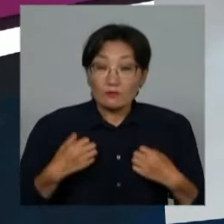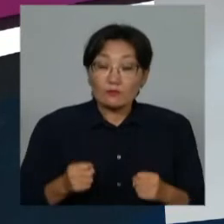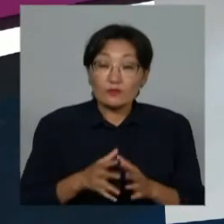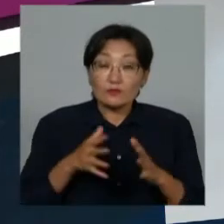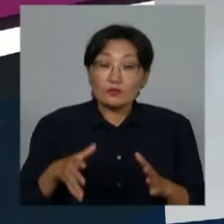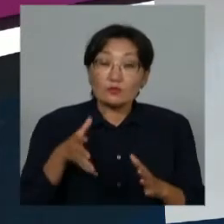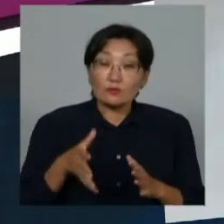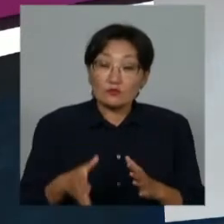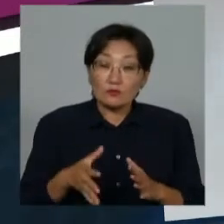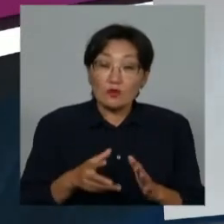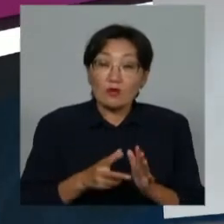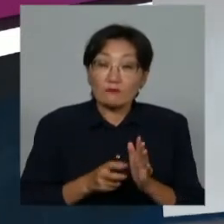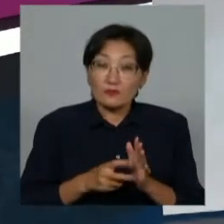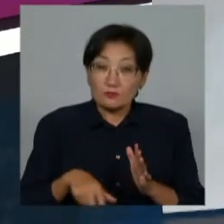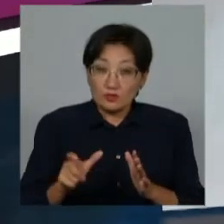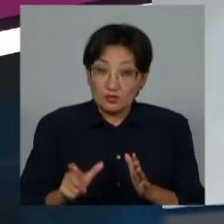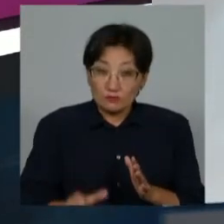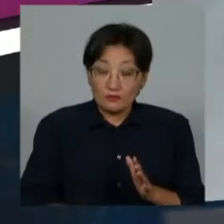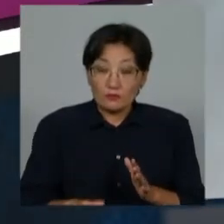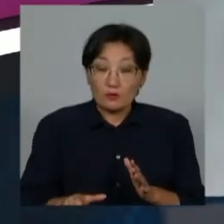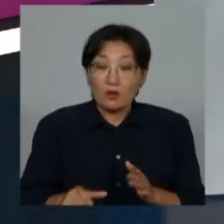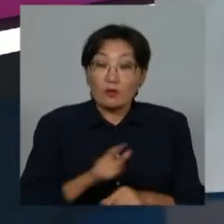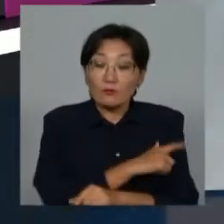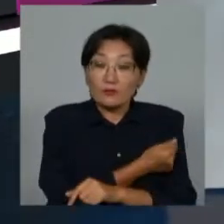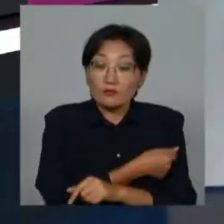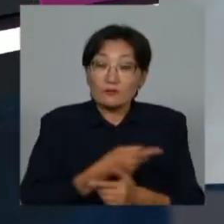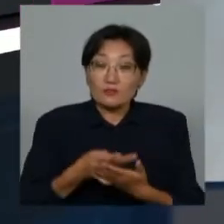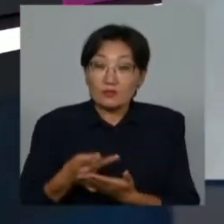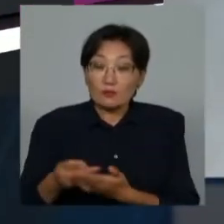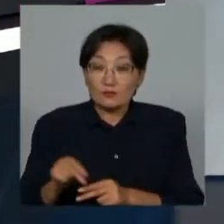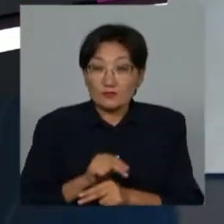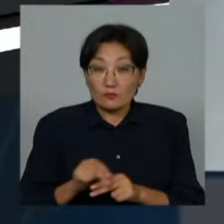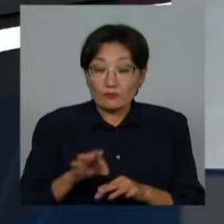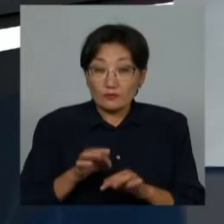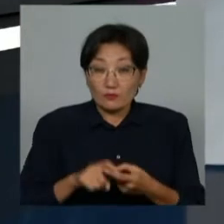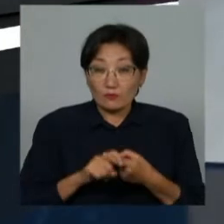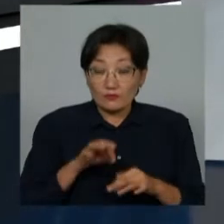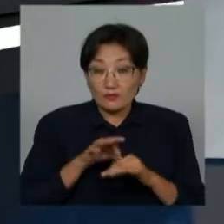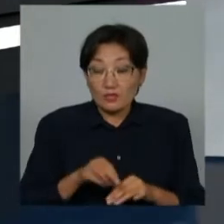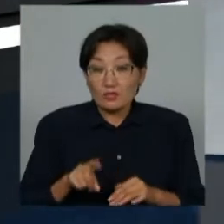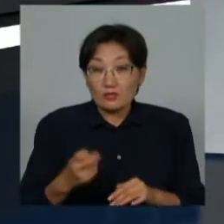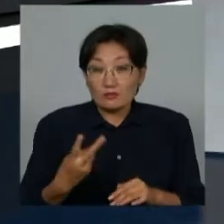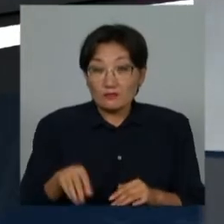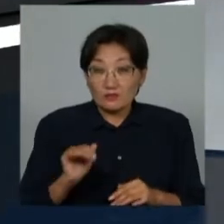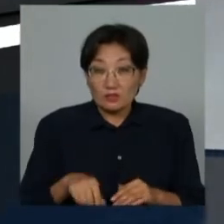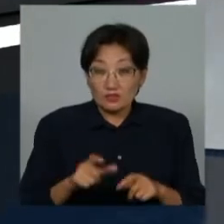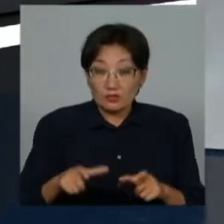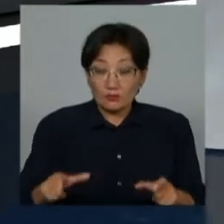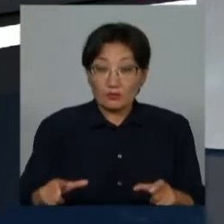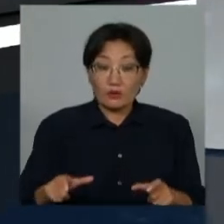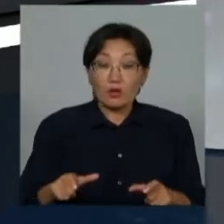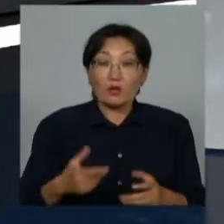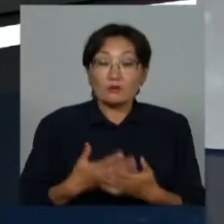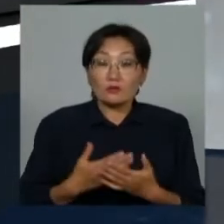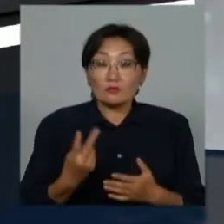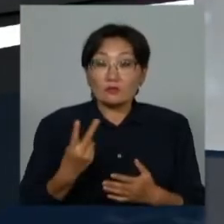более 5800 казахстанцев. В стационарах республики лечение от инфекции проходят свыше 120 тысяч заболевших.